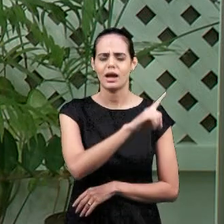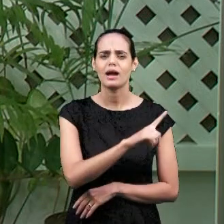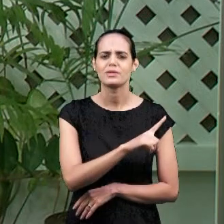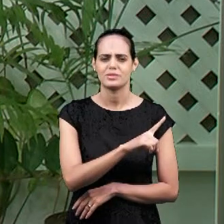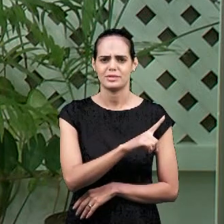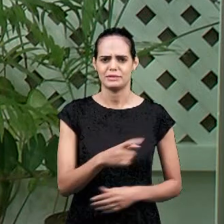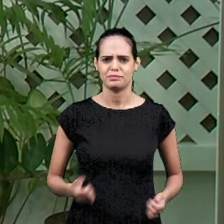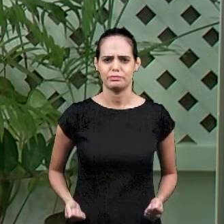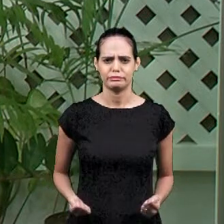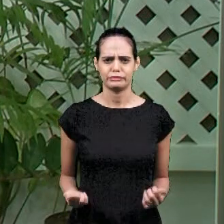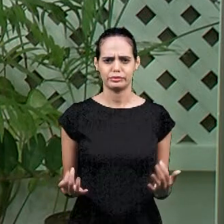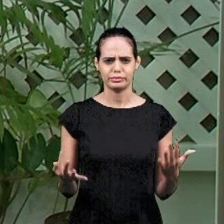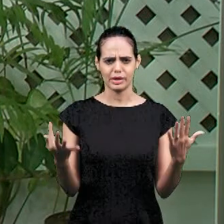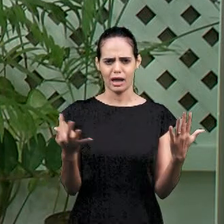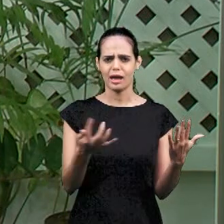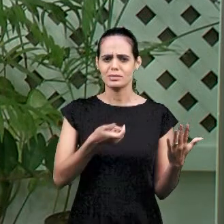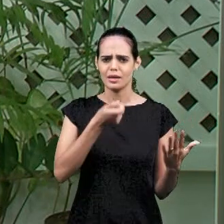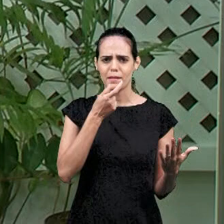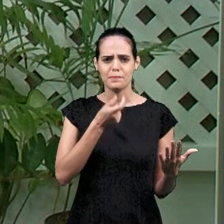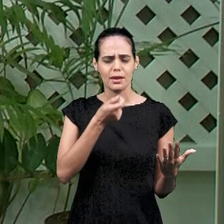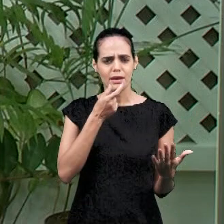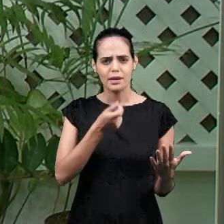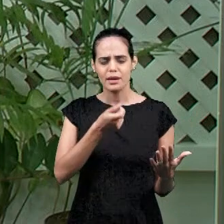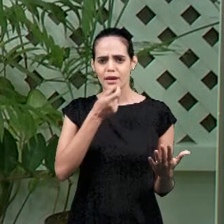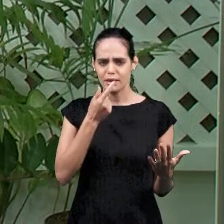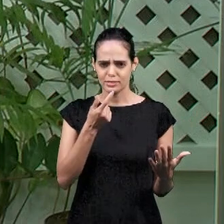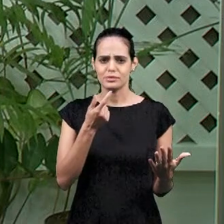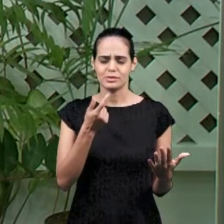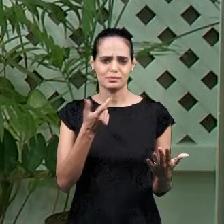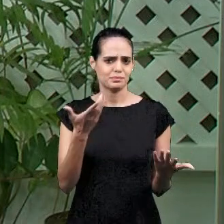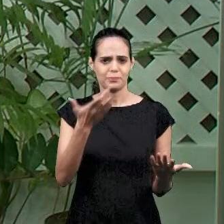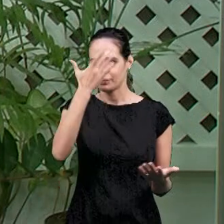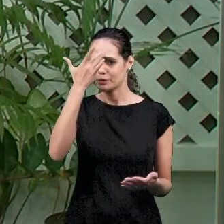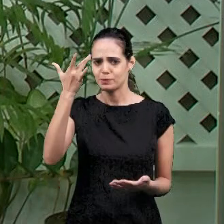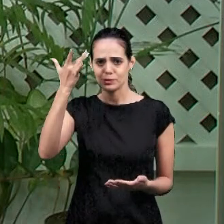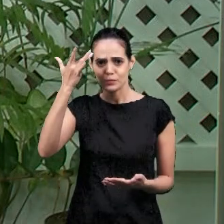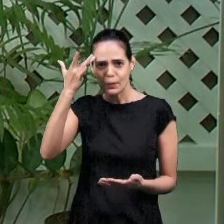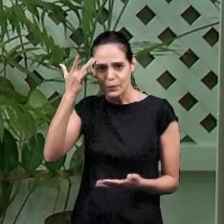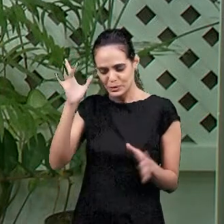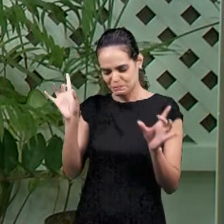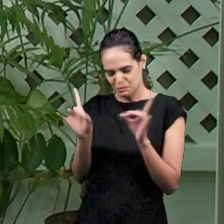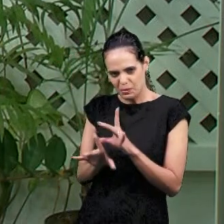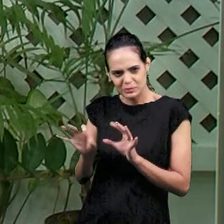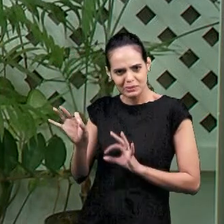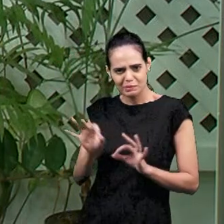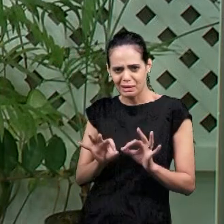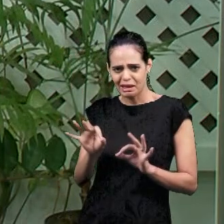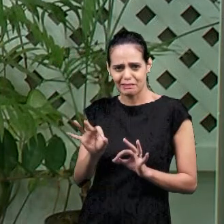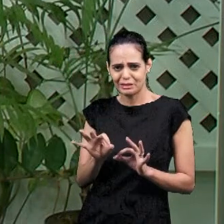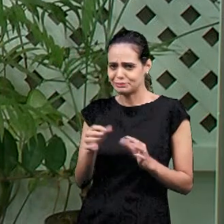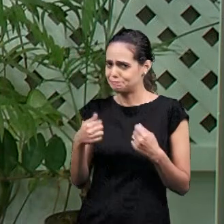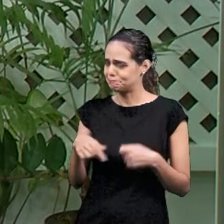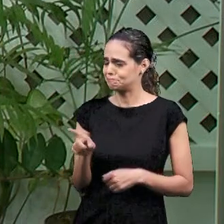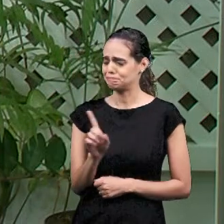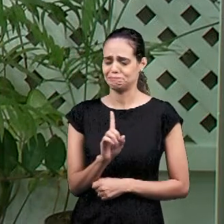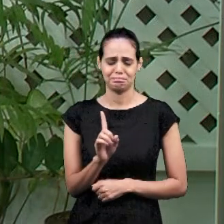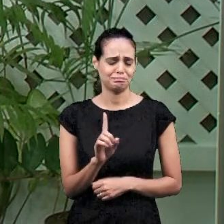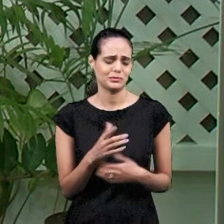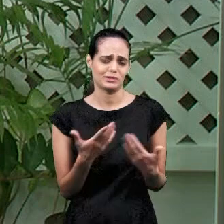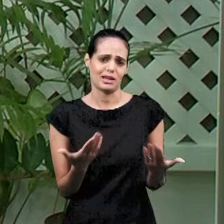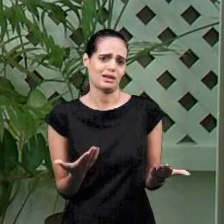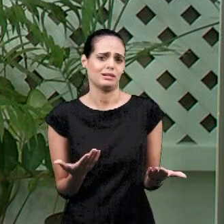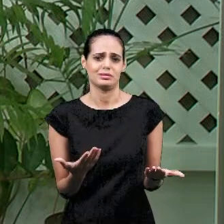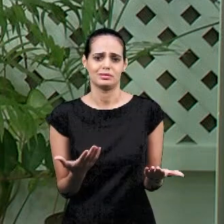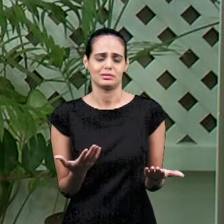certains avec des grandes difficultés, il y a des cas où le médicament manque et des situations où